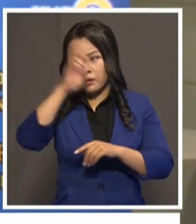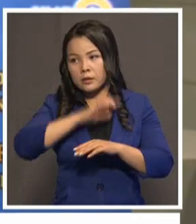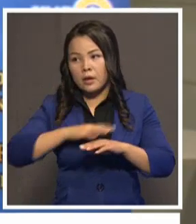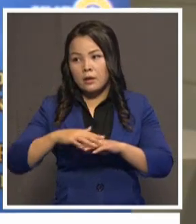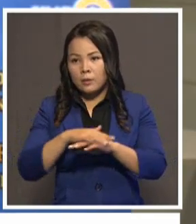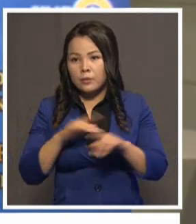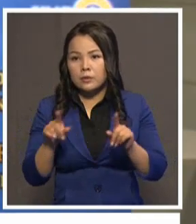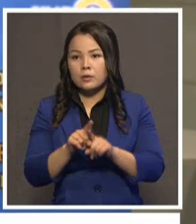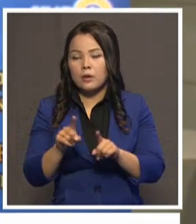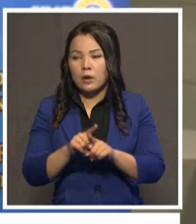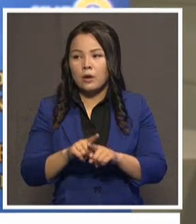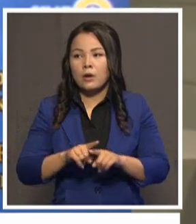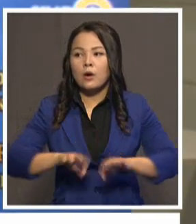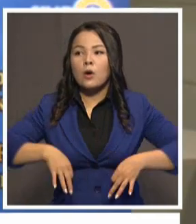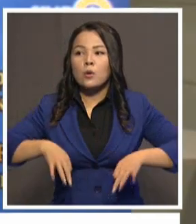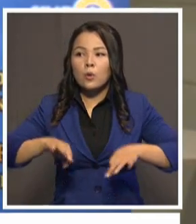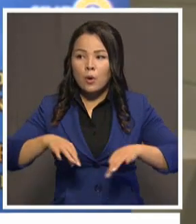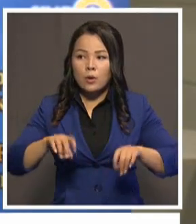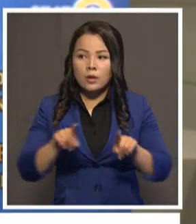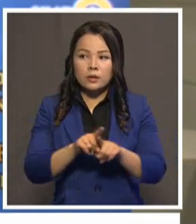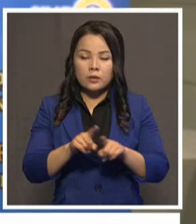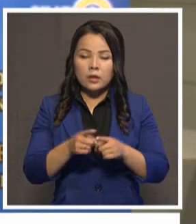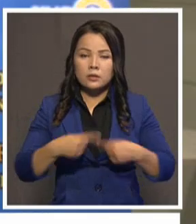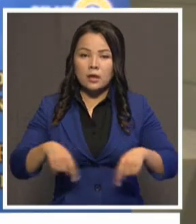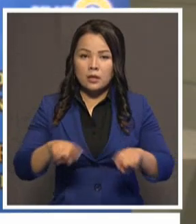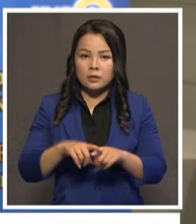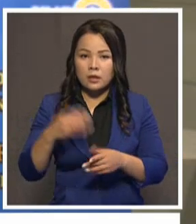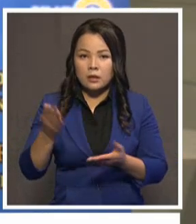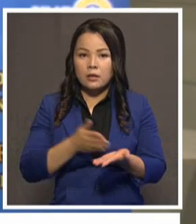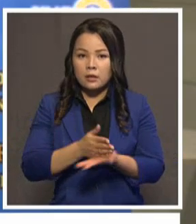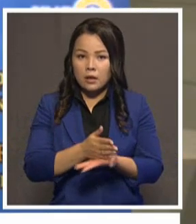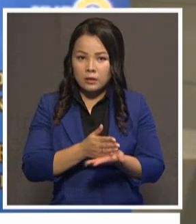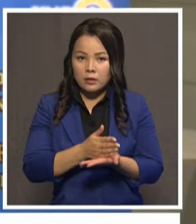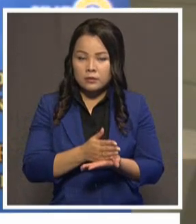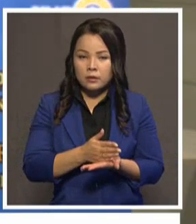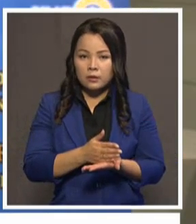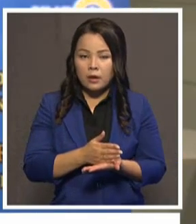еліміздегі жаңағы көлік саласындағы